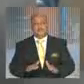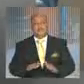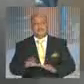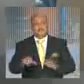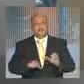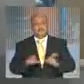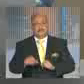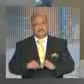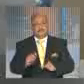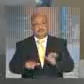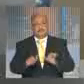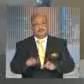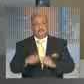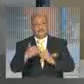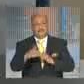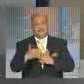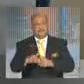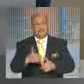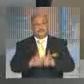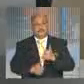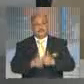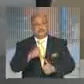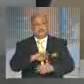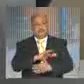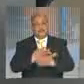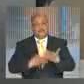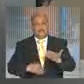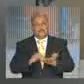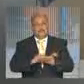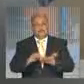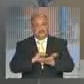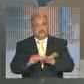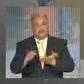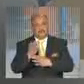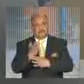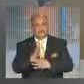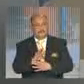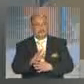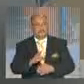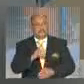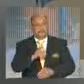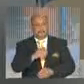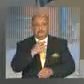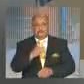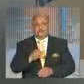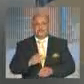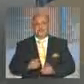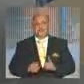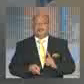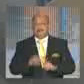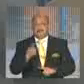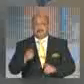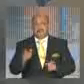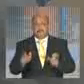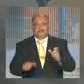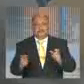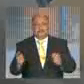نشر الشعر بين ناشئتنا وبين تلاميذنا وبين الأجيال